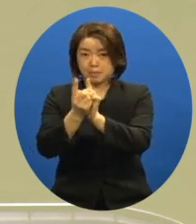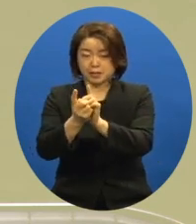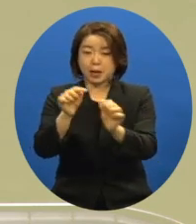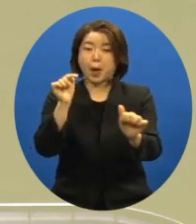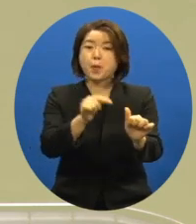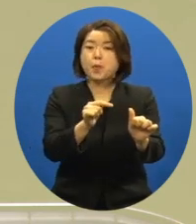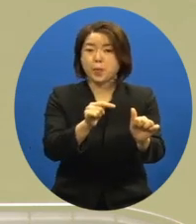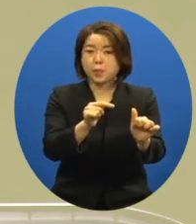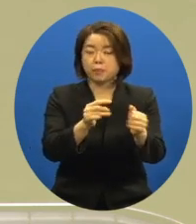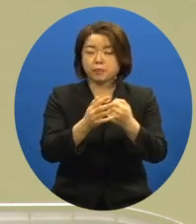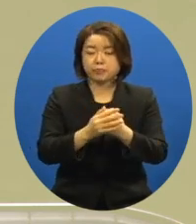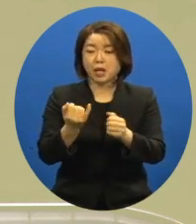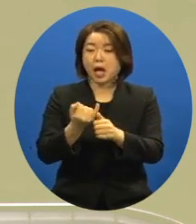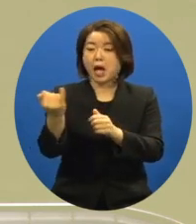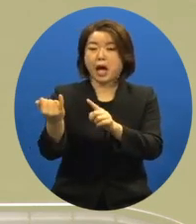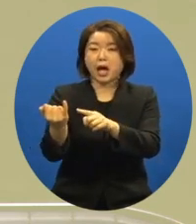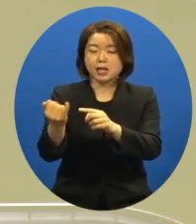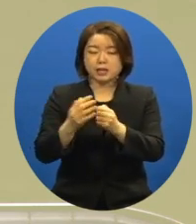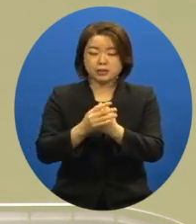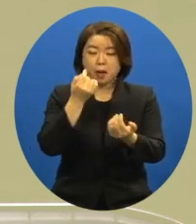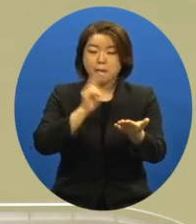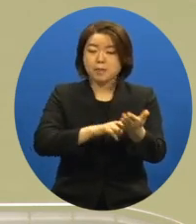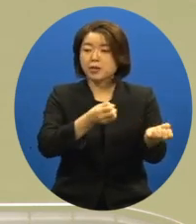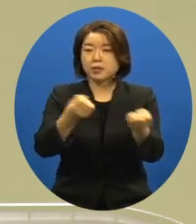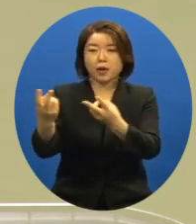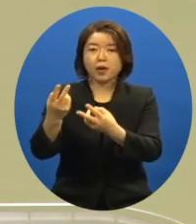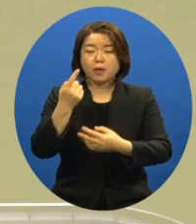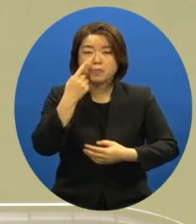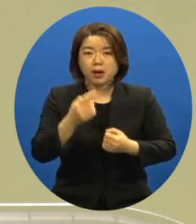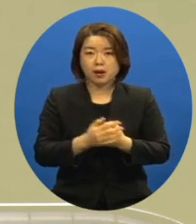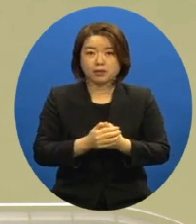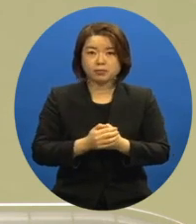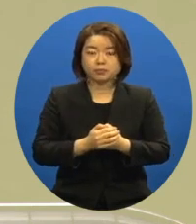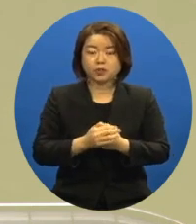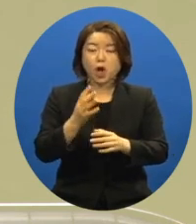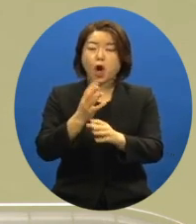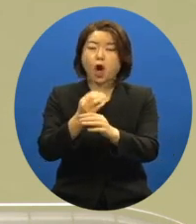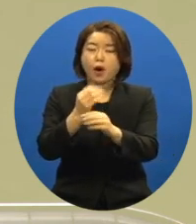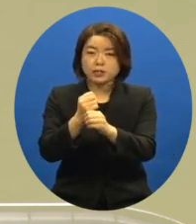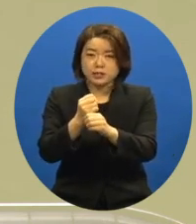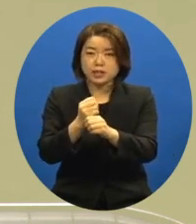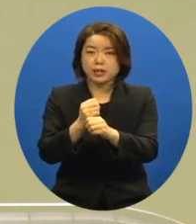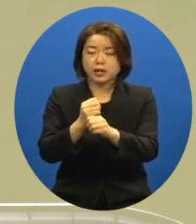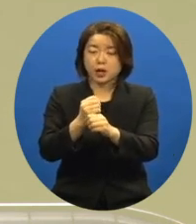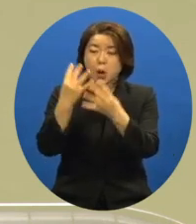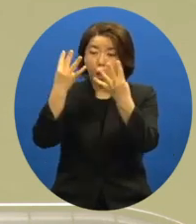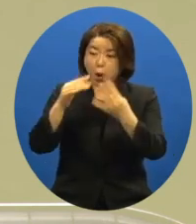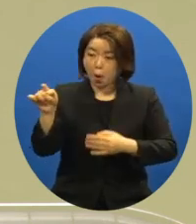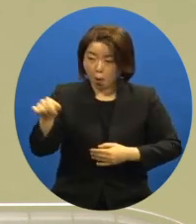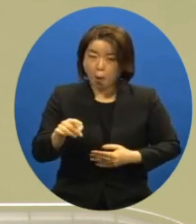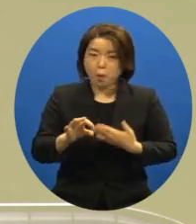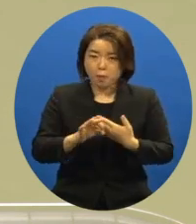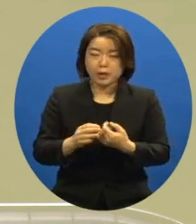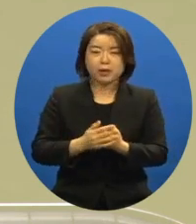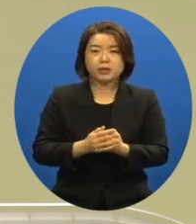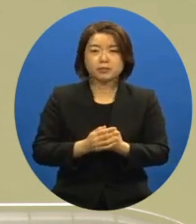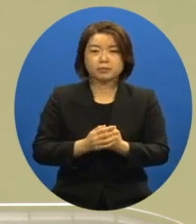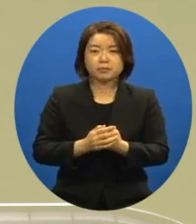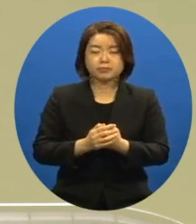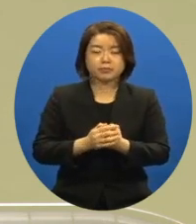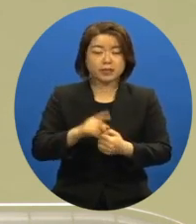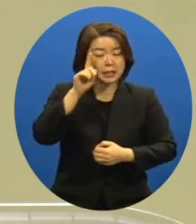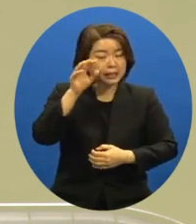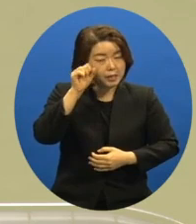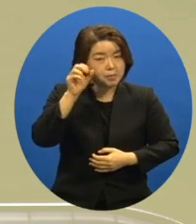테니까 아내에게 편지를 보내라는 것. 아무 날 교도소에 오면 1박